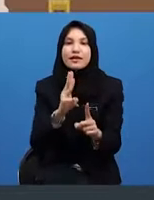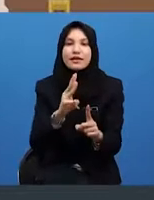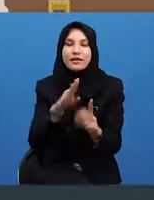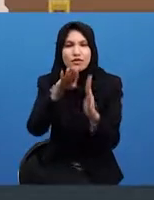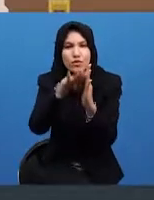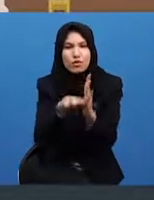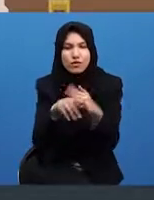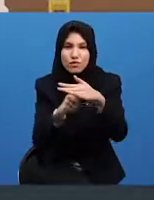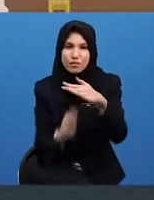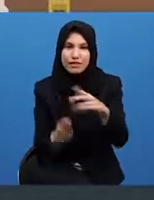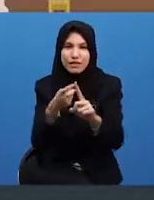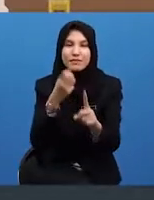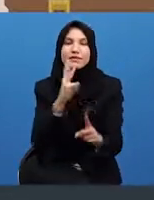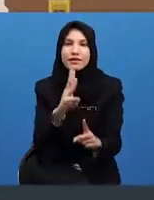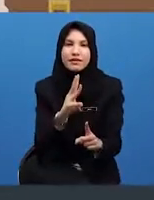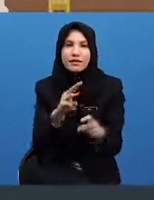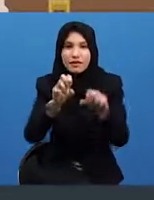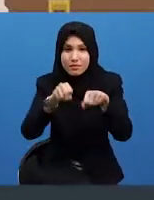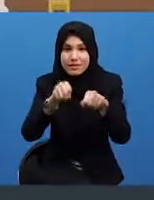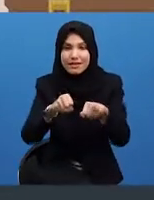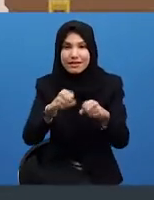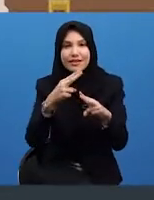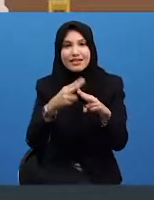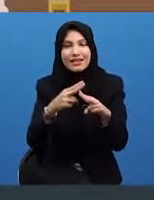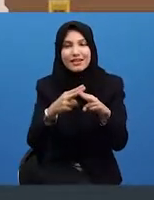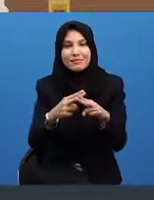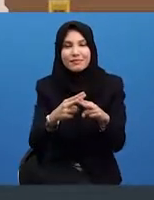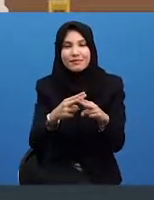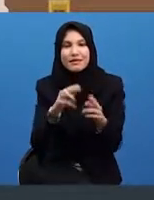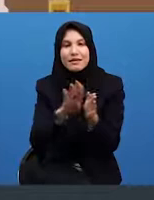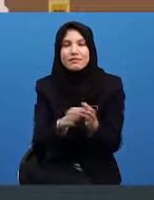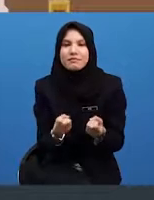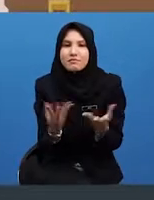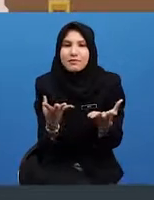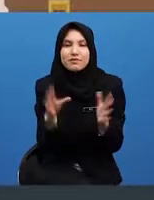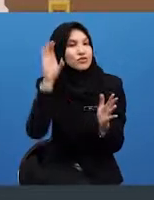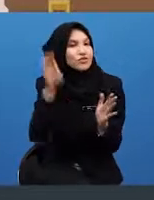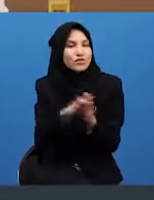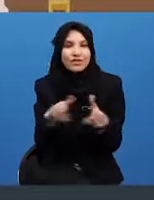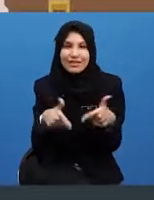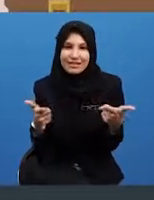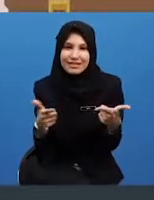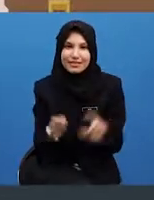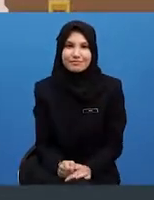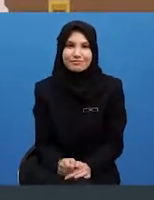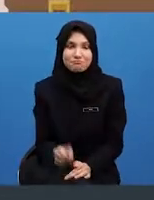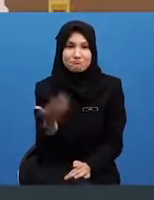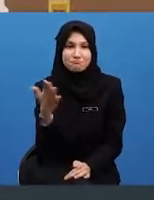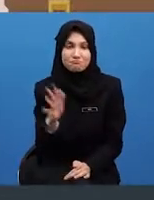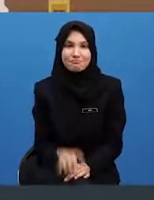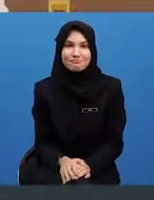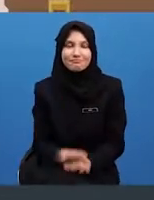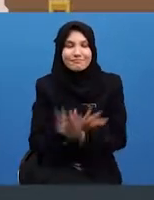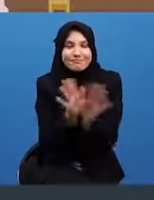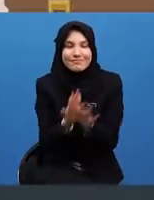daripada air? Bolehkah kamu namakan beberapa contoh yang lain? Tak ada?